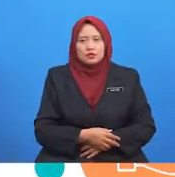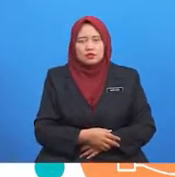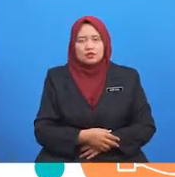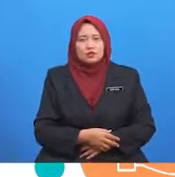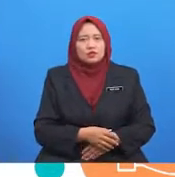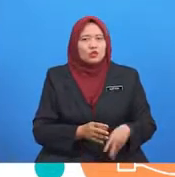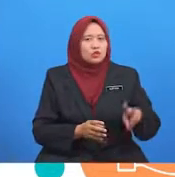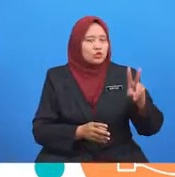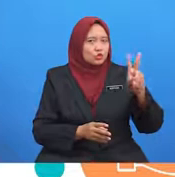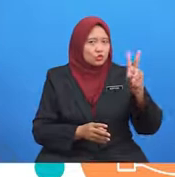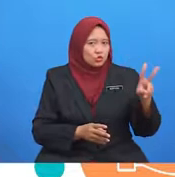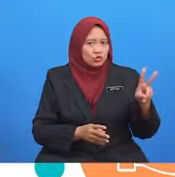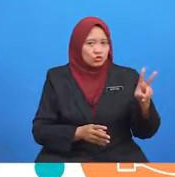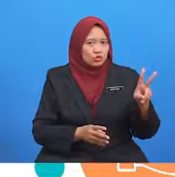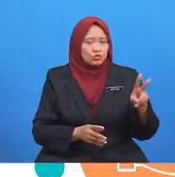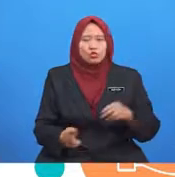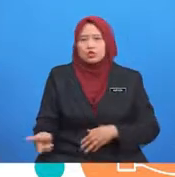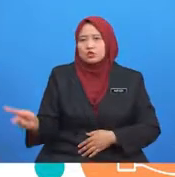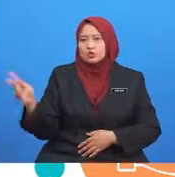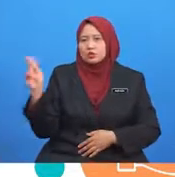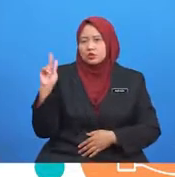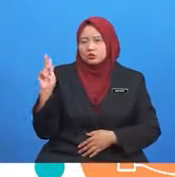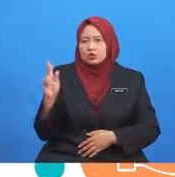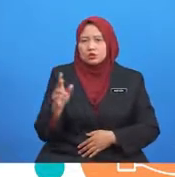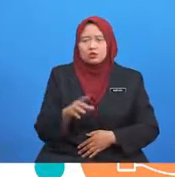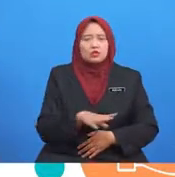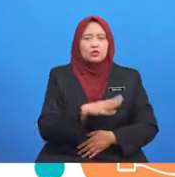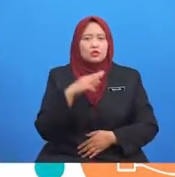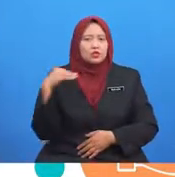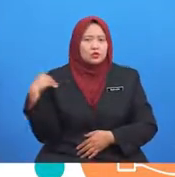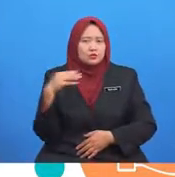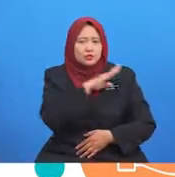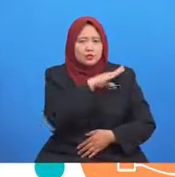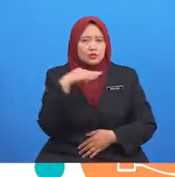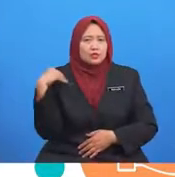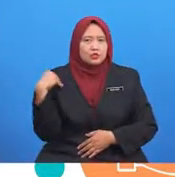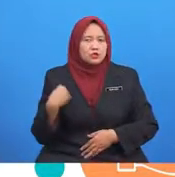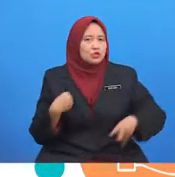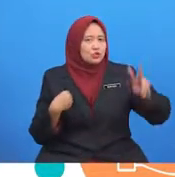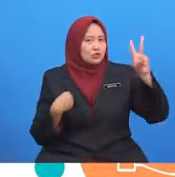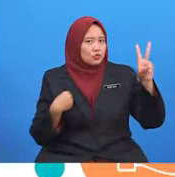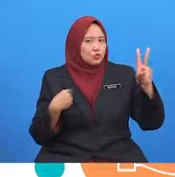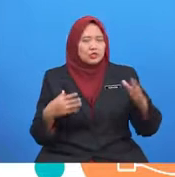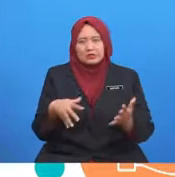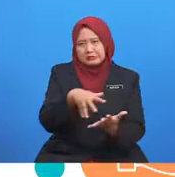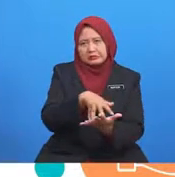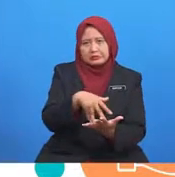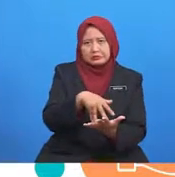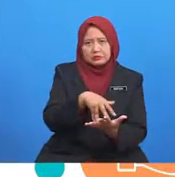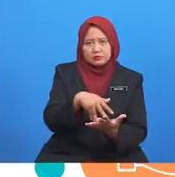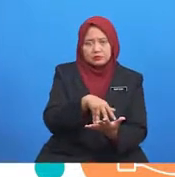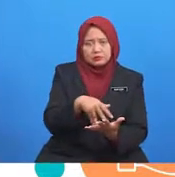sekurang-kurangnya dua kekuatan dan dua kelemahan produk-produk seperti